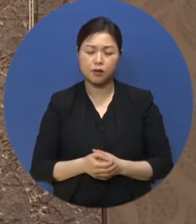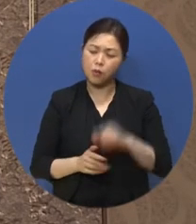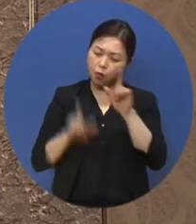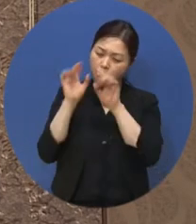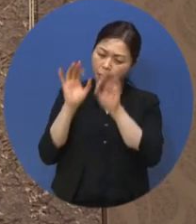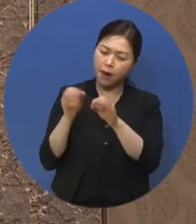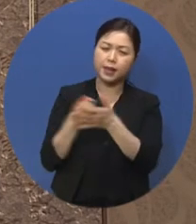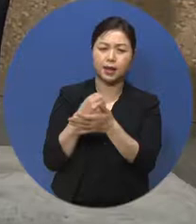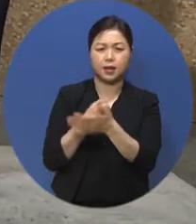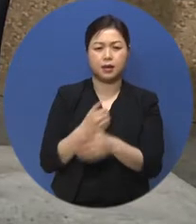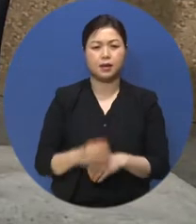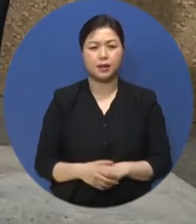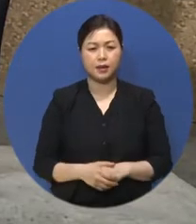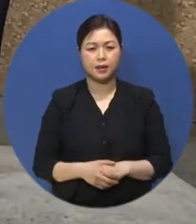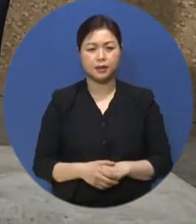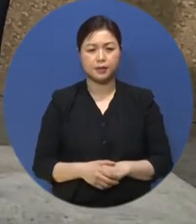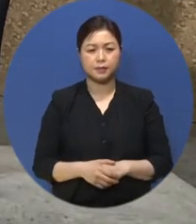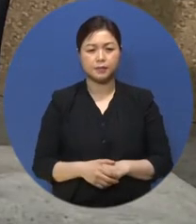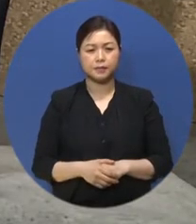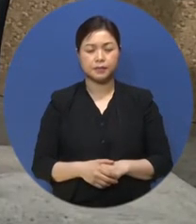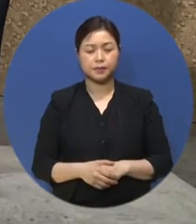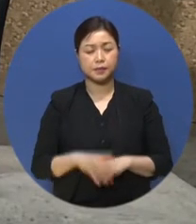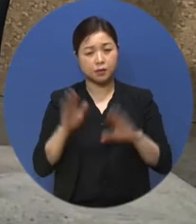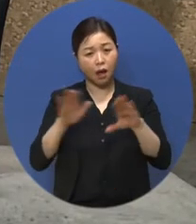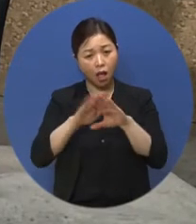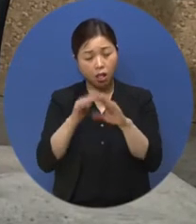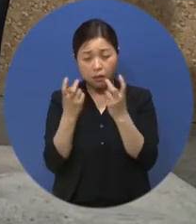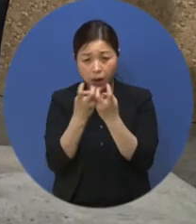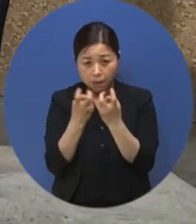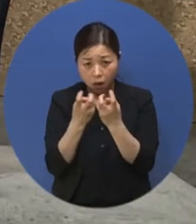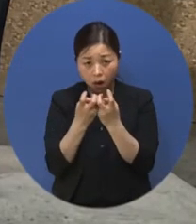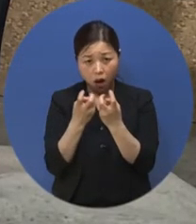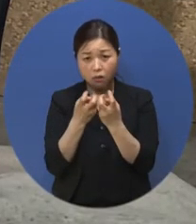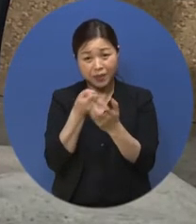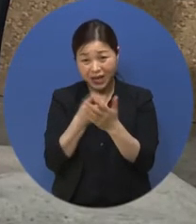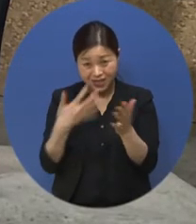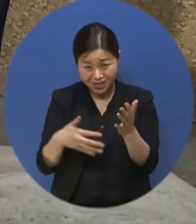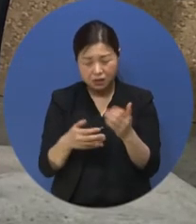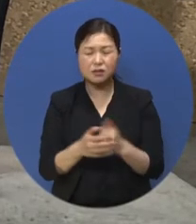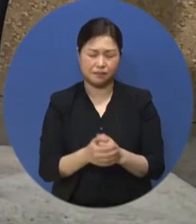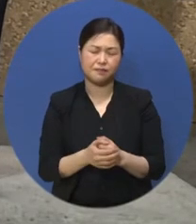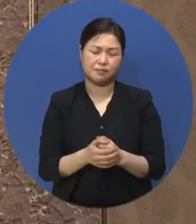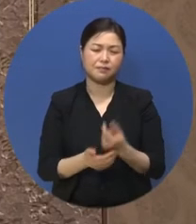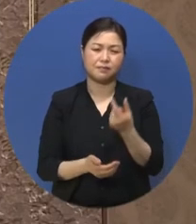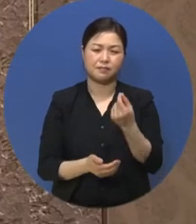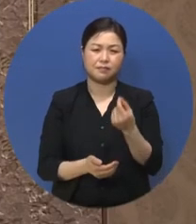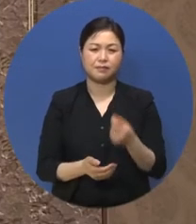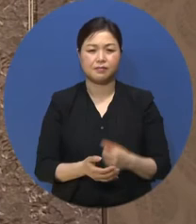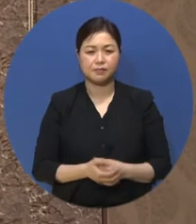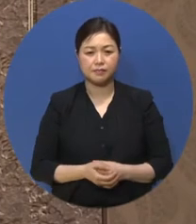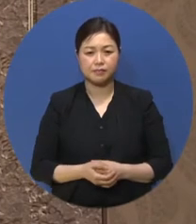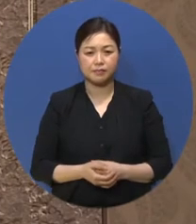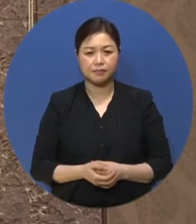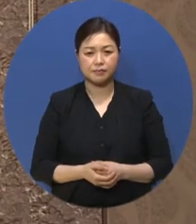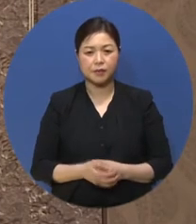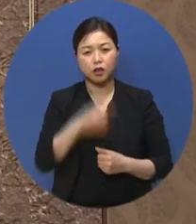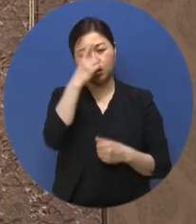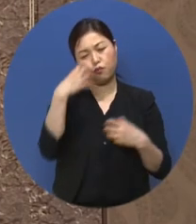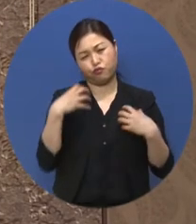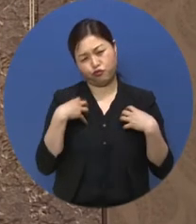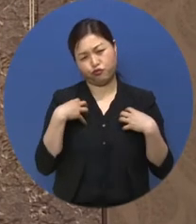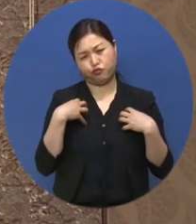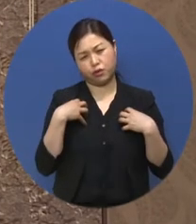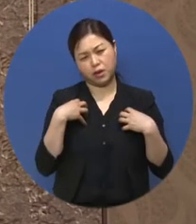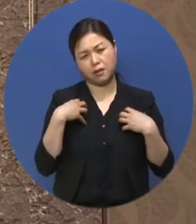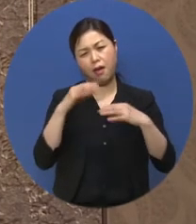안타깝죠. 아직까지 이런 뭐 개선책이 나오지는 않은 상황이고요. 예. 그거는 이제 정부 차원에서 해줘야